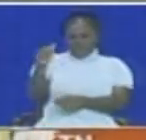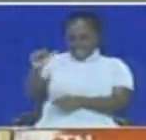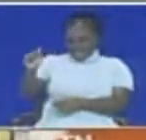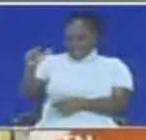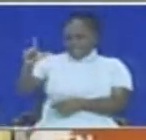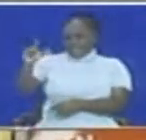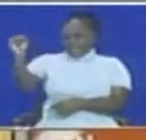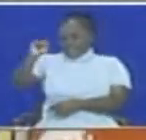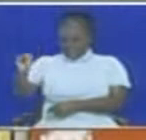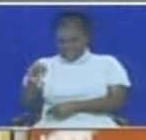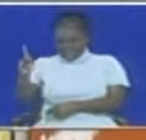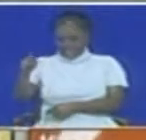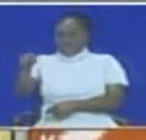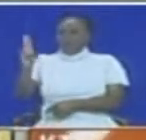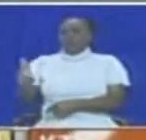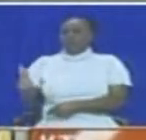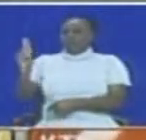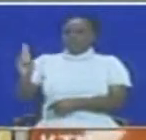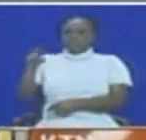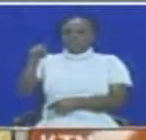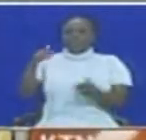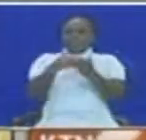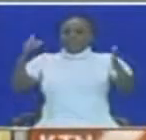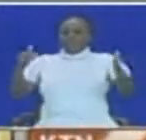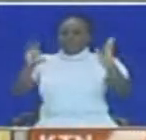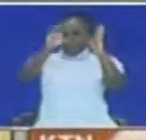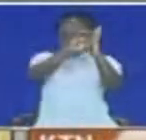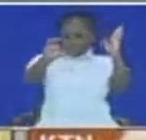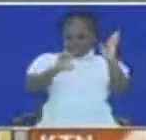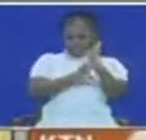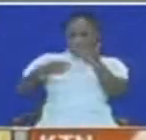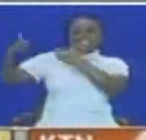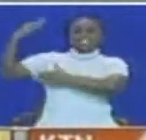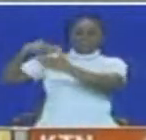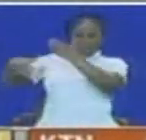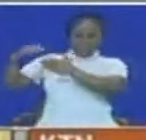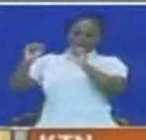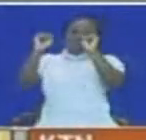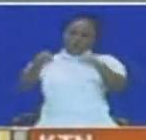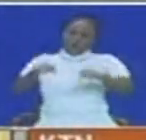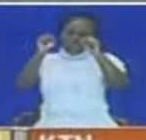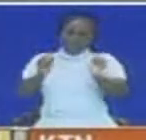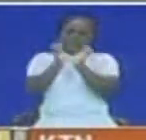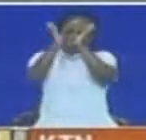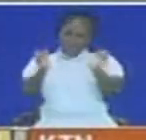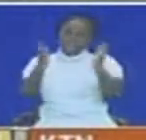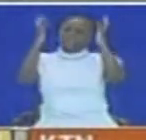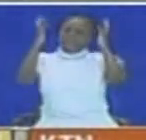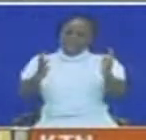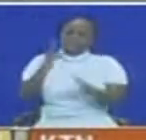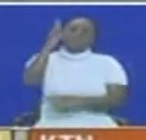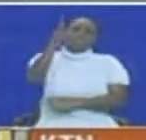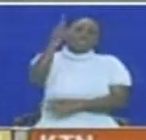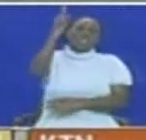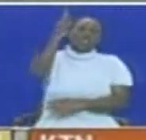kimesema kwamba Rais Uhuru Kenyatta anakiuka katiba na kwamba historia huenda ikamhukumu siku za usoni kwa kukalia